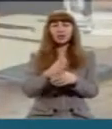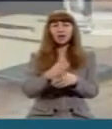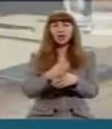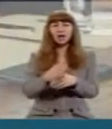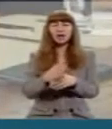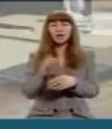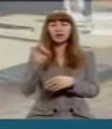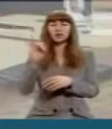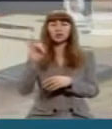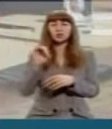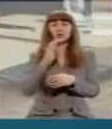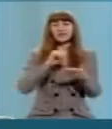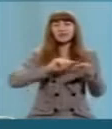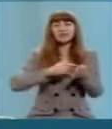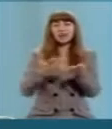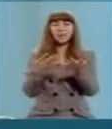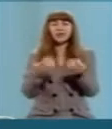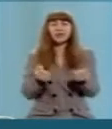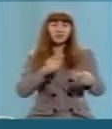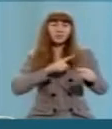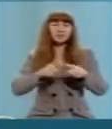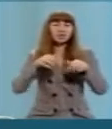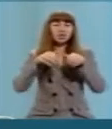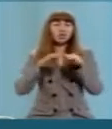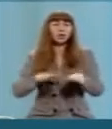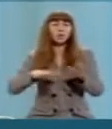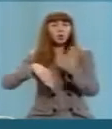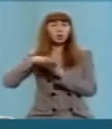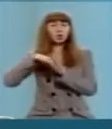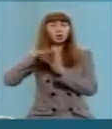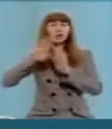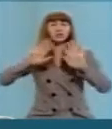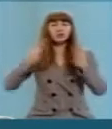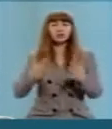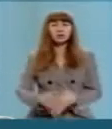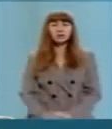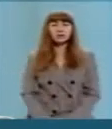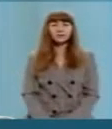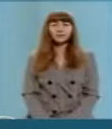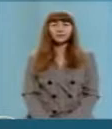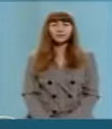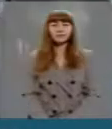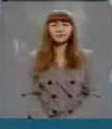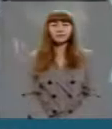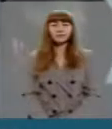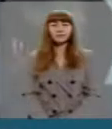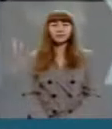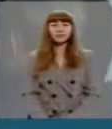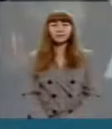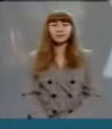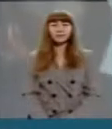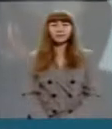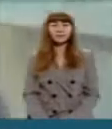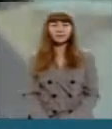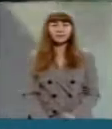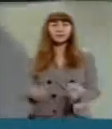2 күнде наурыз-мамыр айларындағыдай карантин талаптарын қатаңдату мақсатындағы ұсыныс әзірлеуді тапсырамын. Халыққа шынайы